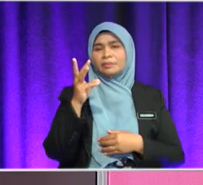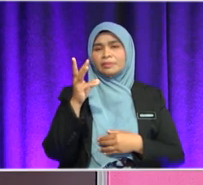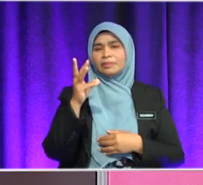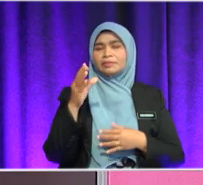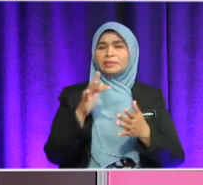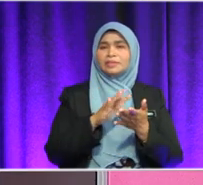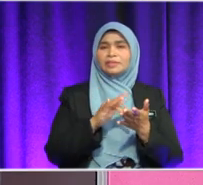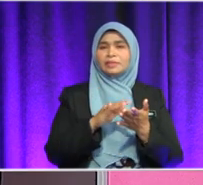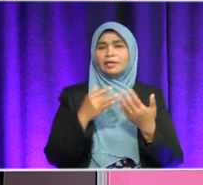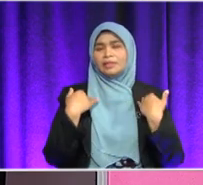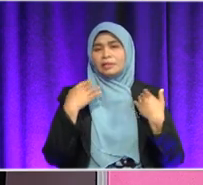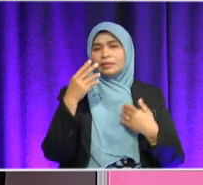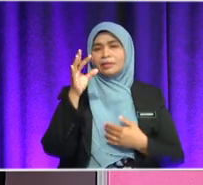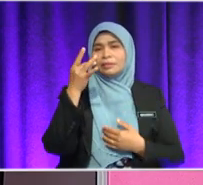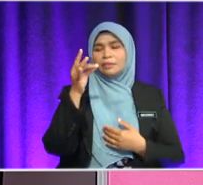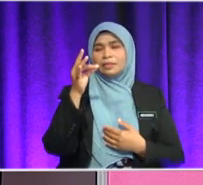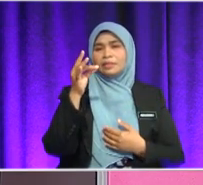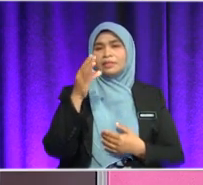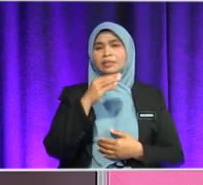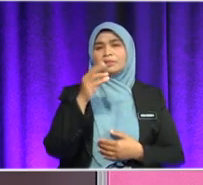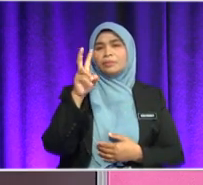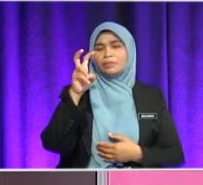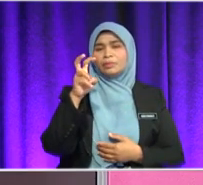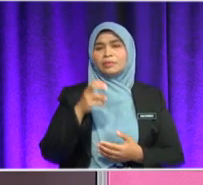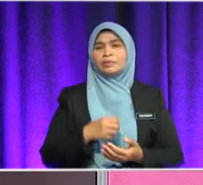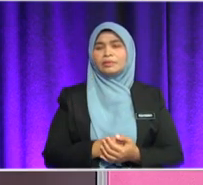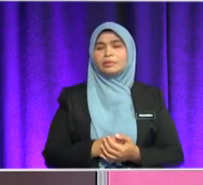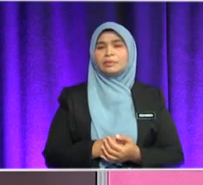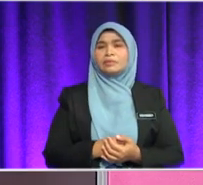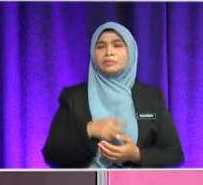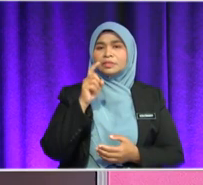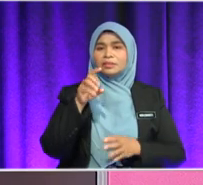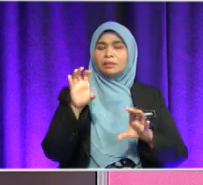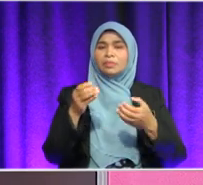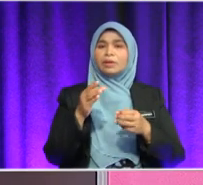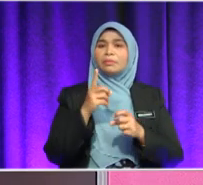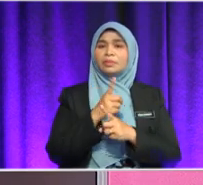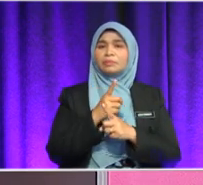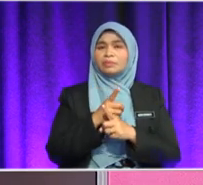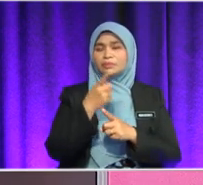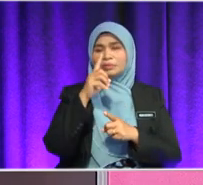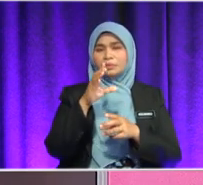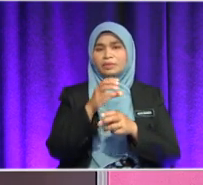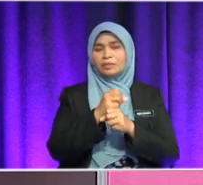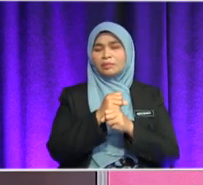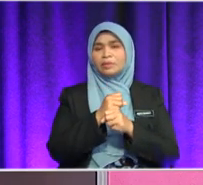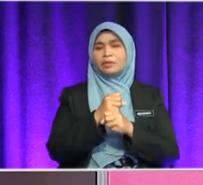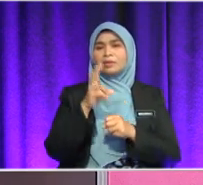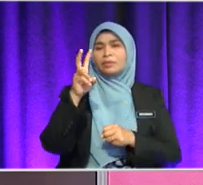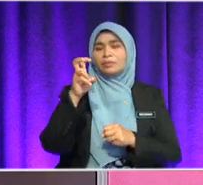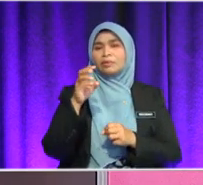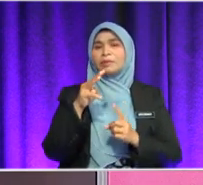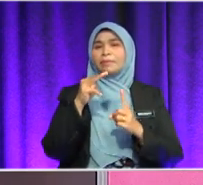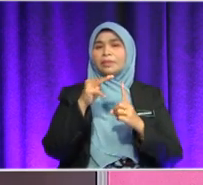antaranya 20 20 mereka ini genggam betul-betul kuat betul dapat mereka penuh 20 Marga ini untuk jawaban